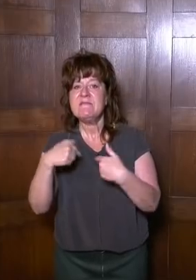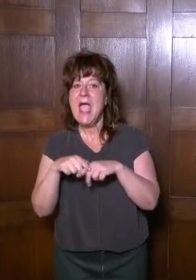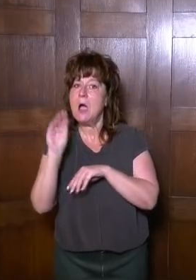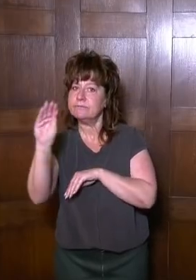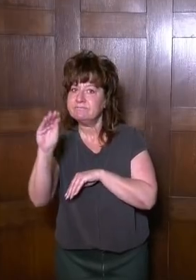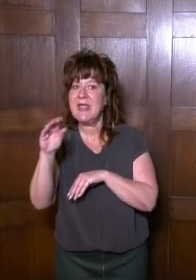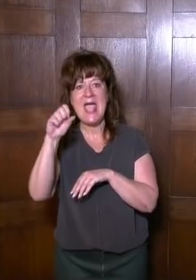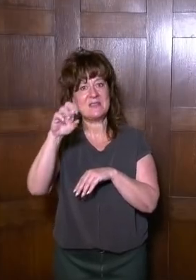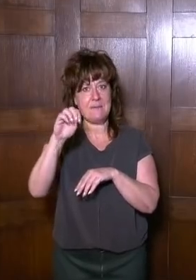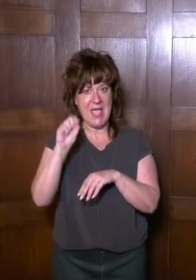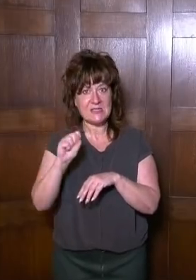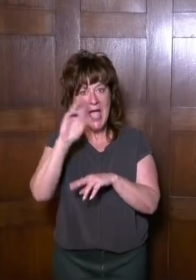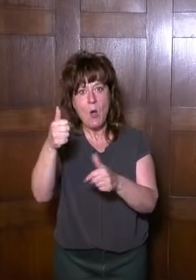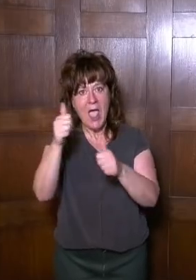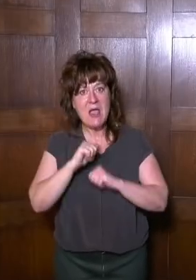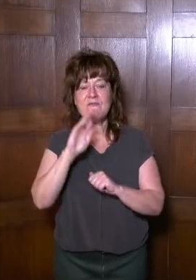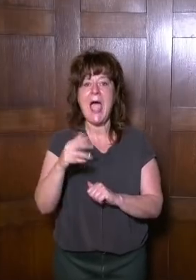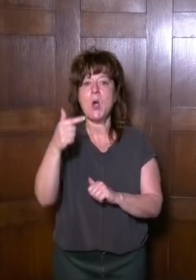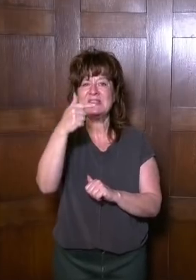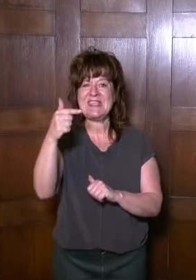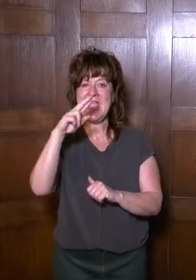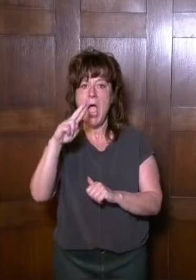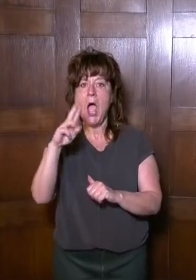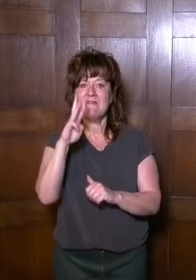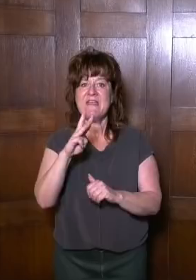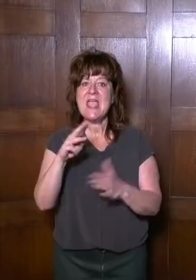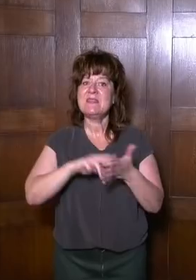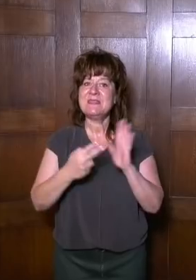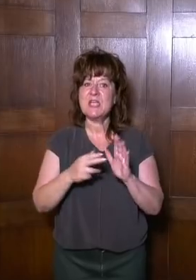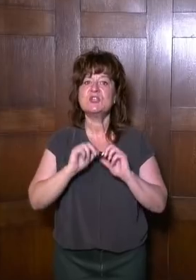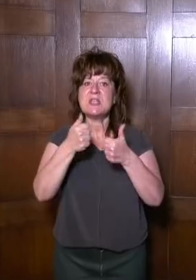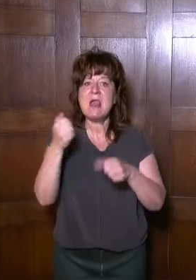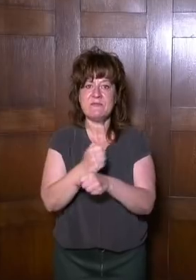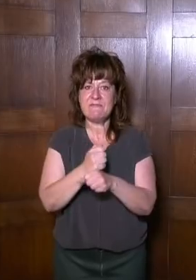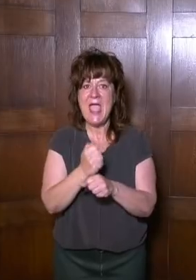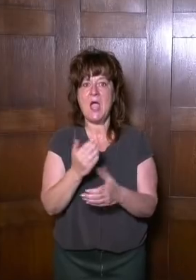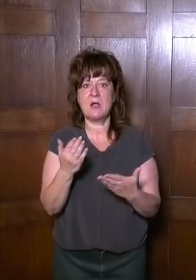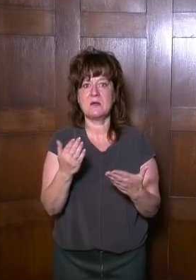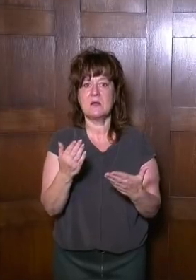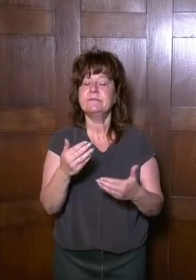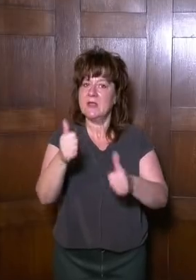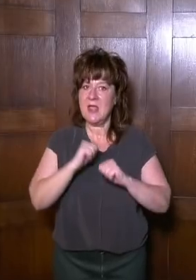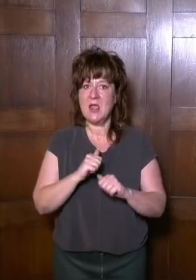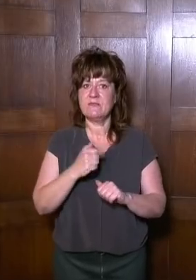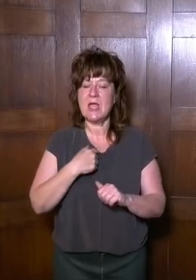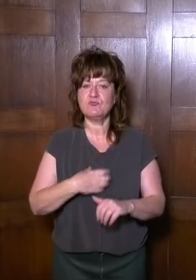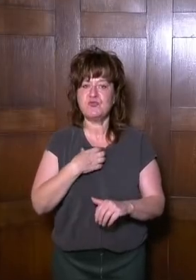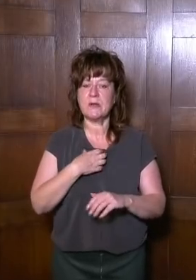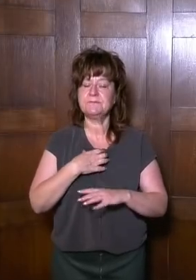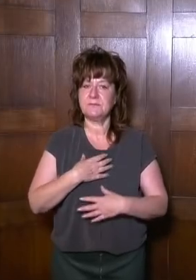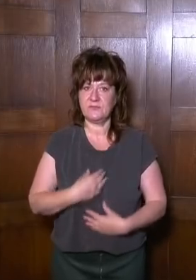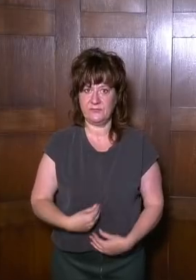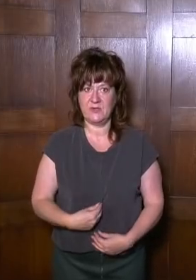das THW hat uns dann Material vorbeigebracht. Also der Schock wurde verdaut. Die Leute sind alleine zu Hause. Sie